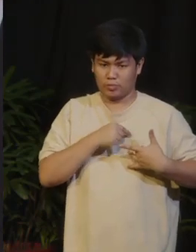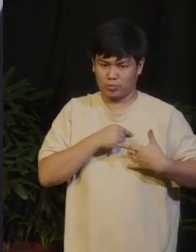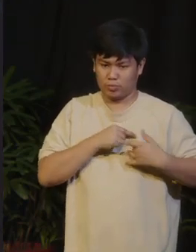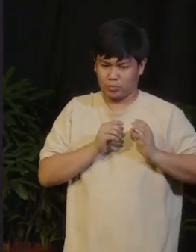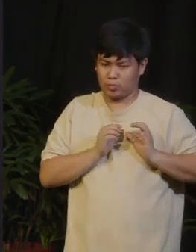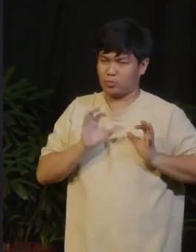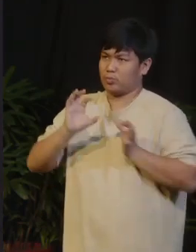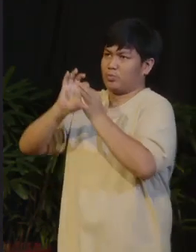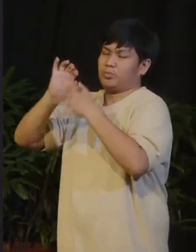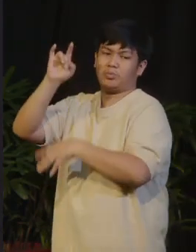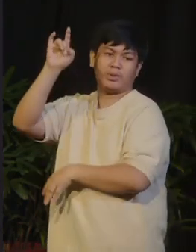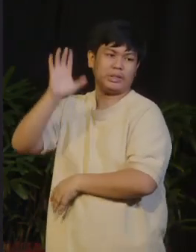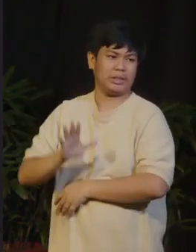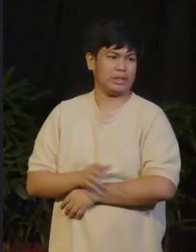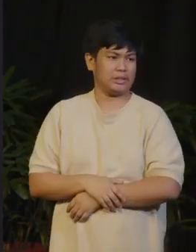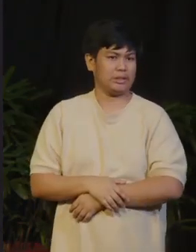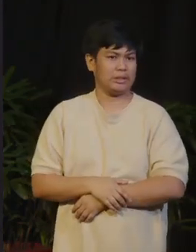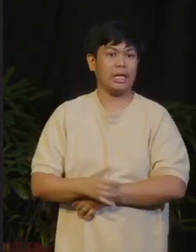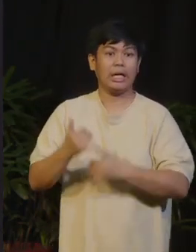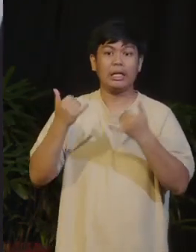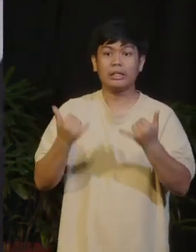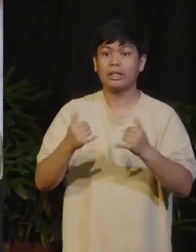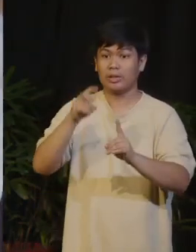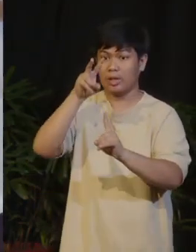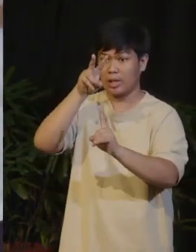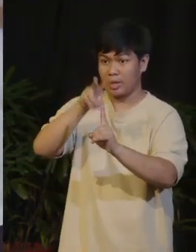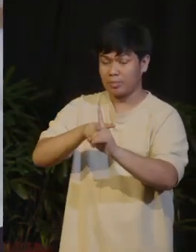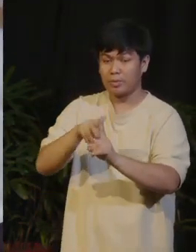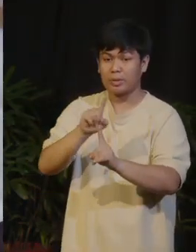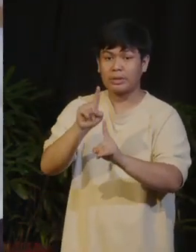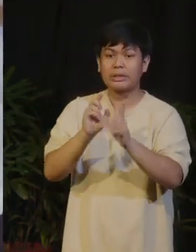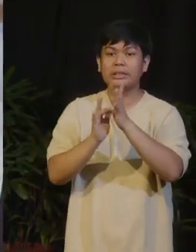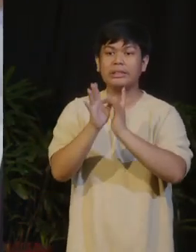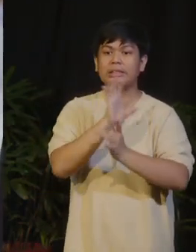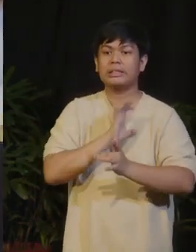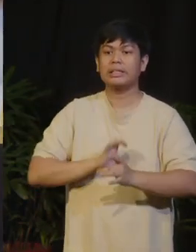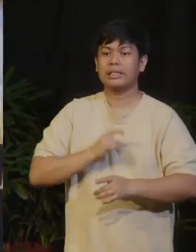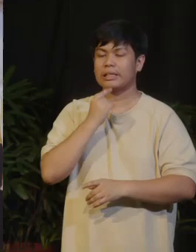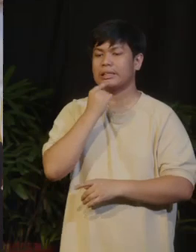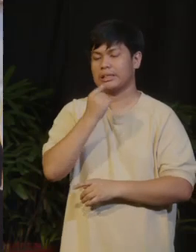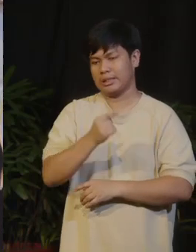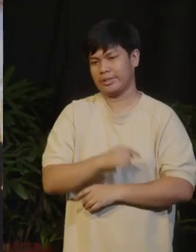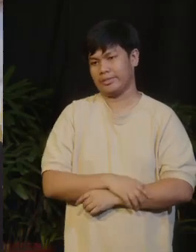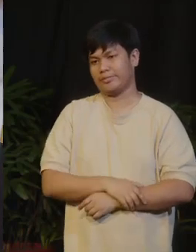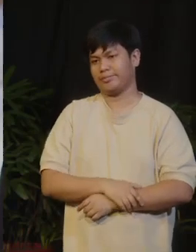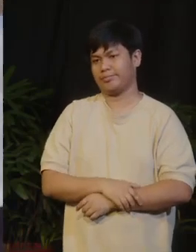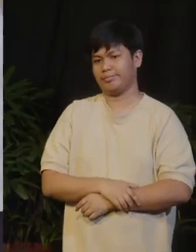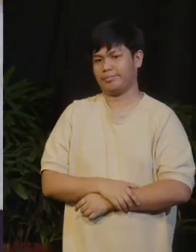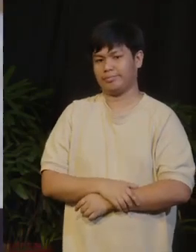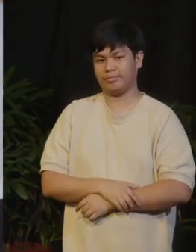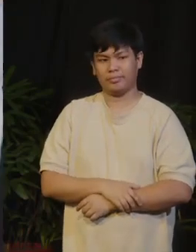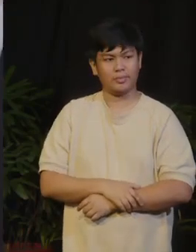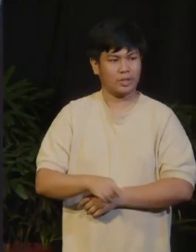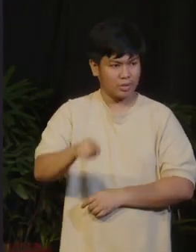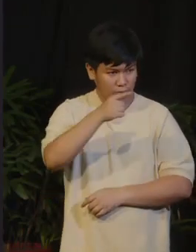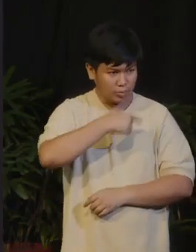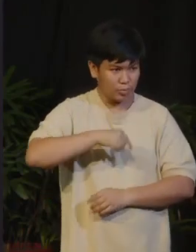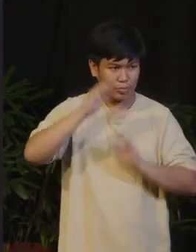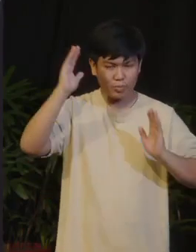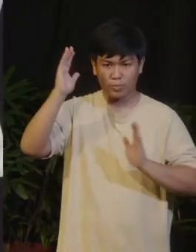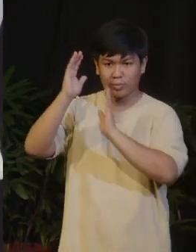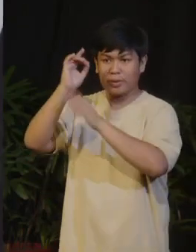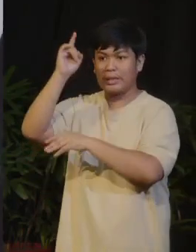natin kailangan i-apply ang sinasabi ni Kristo dito sa mga talatang ito. Dahil haharap tayo